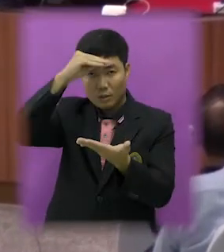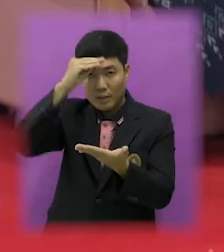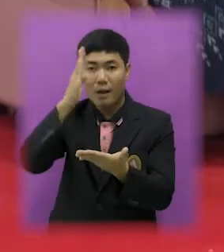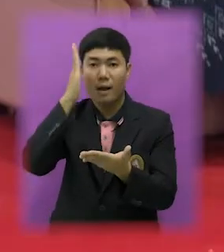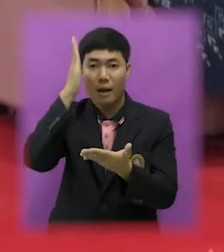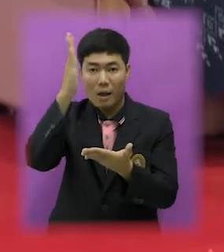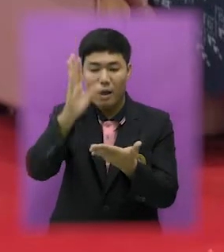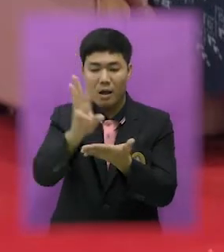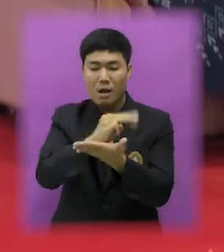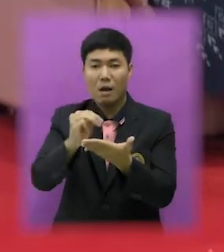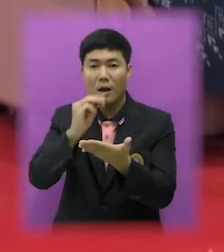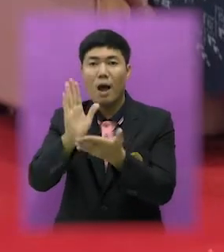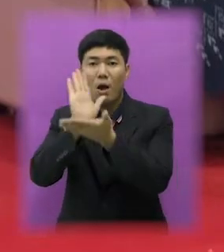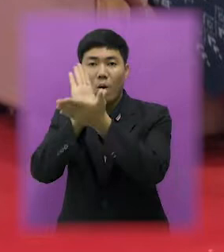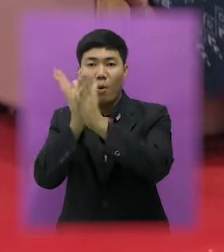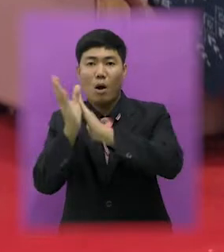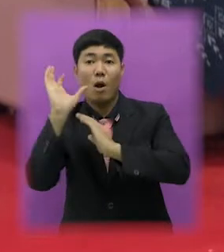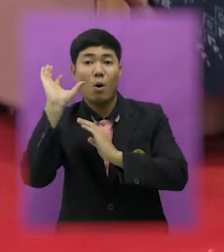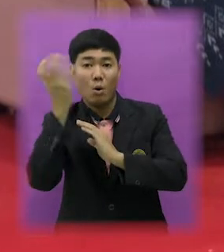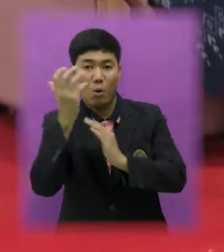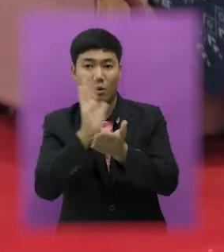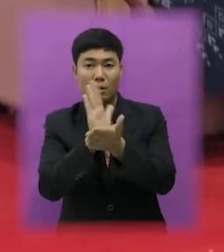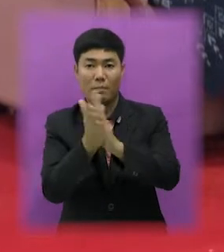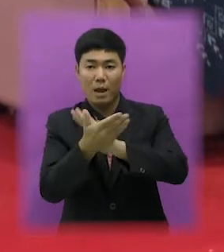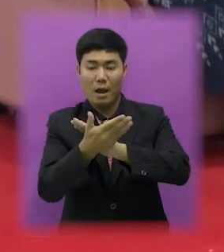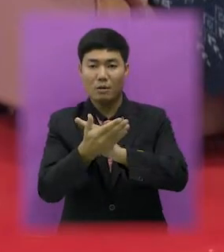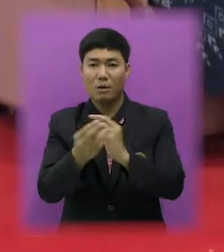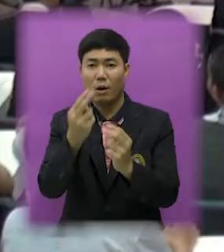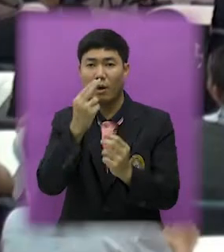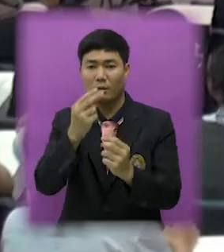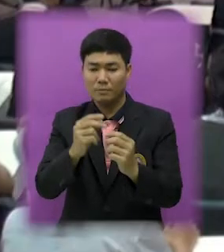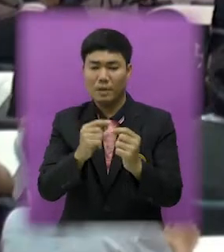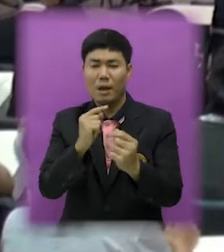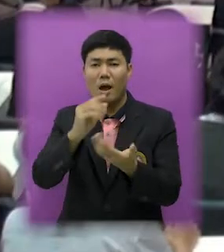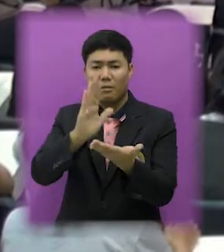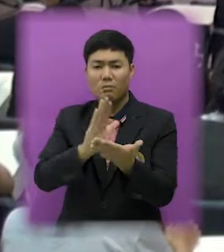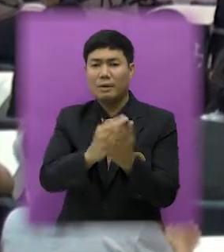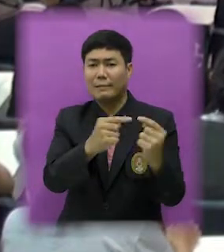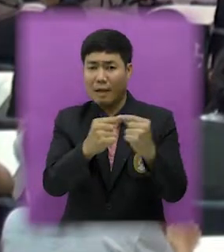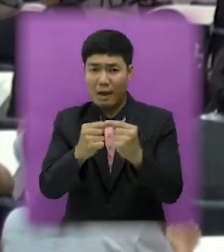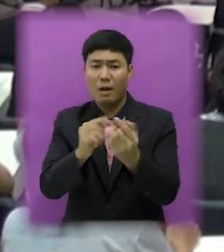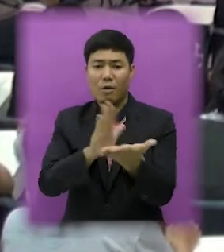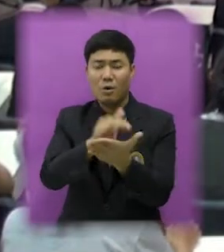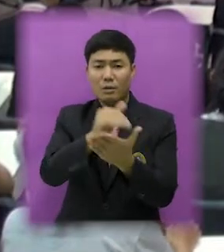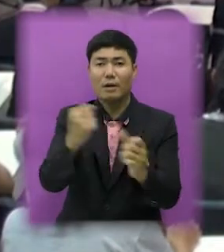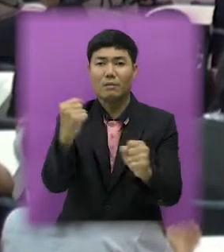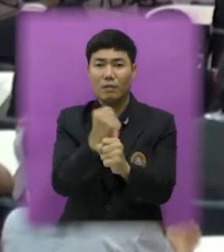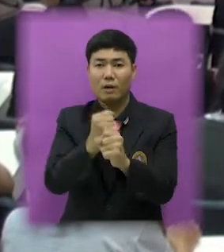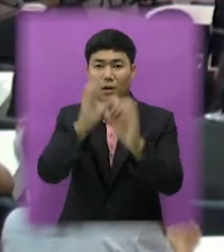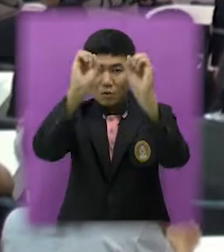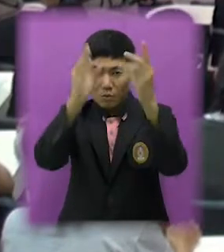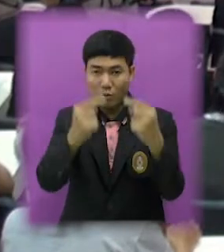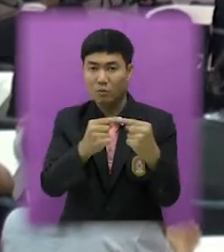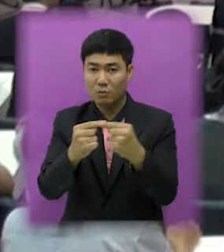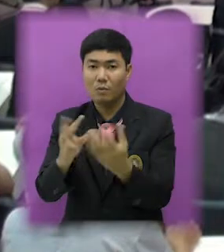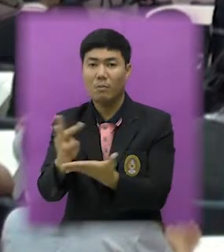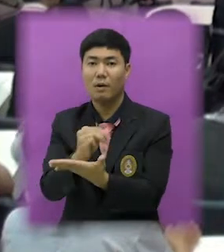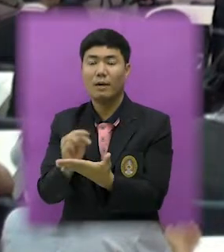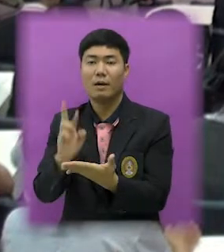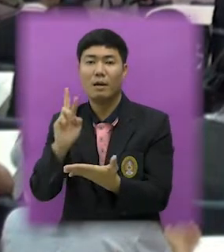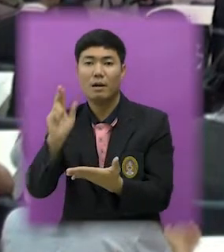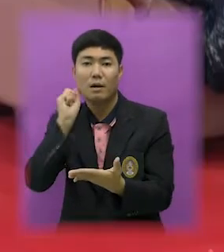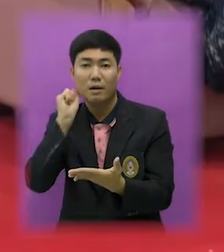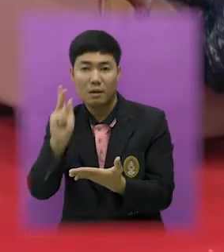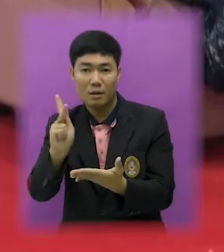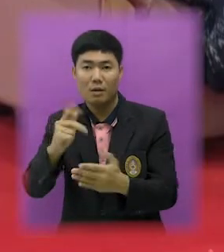แห่งการเปลี่ยนแปลงเสวนาเรื่องเดี๋ยวหลังแลหน้าจากโรงเรียนฝึกหัดครูสู่มหาวิทยาลัยราชภัฏสกลนคร